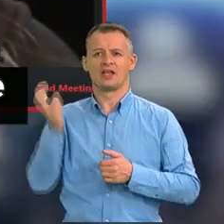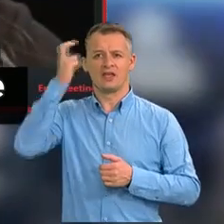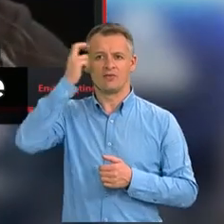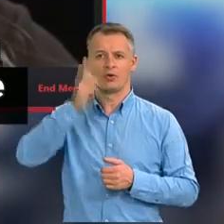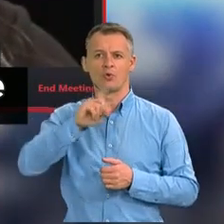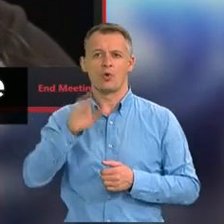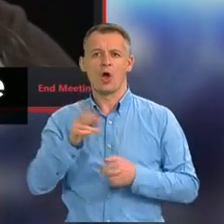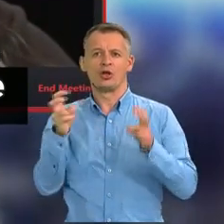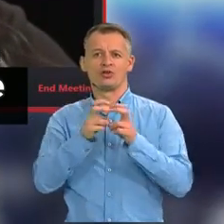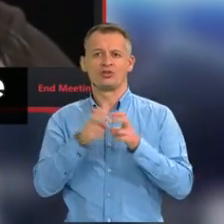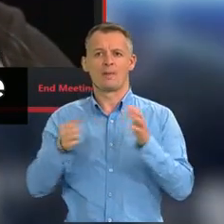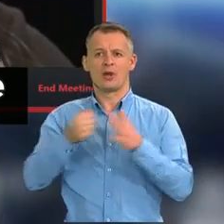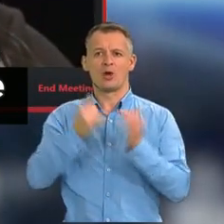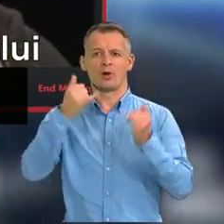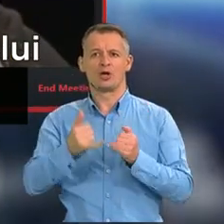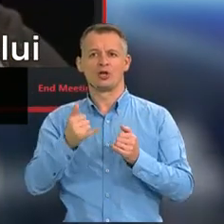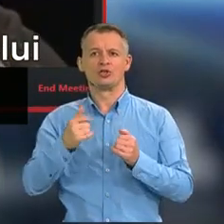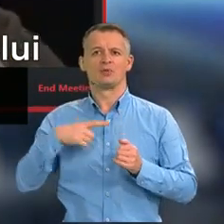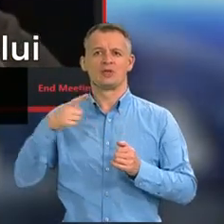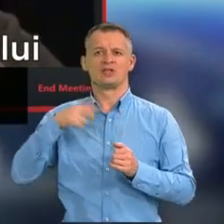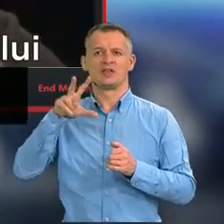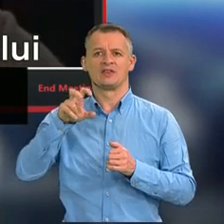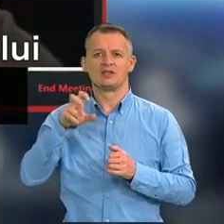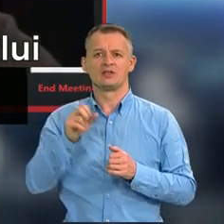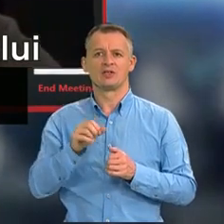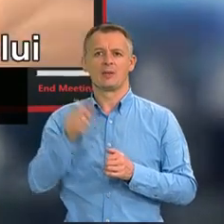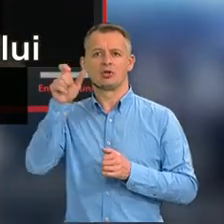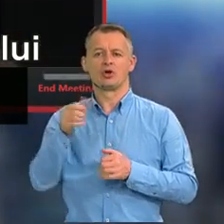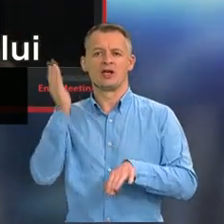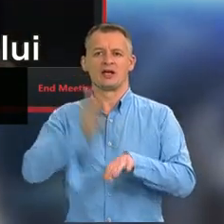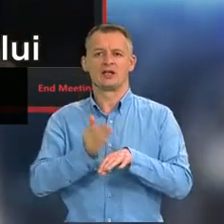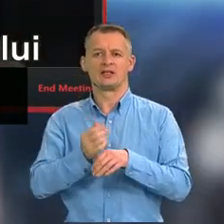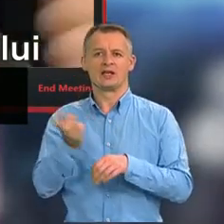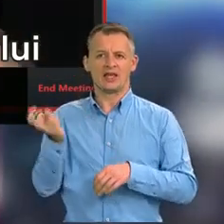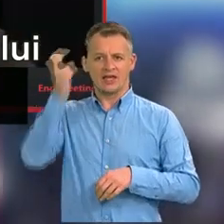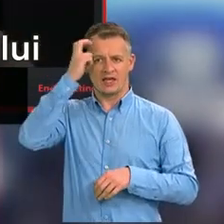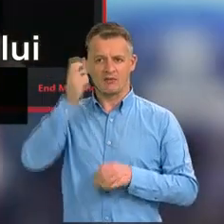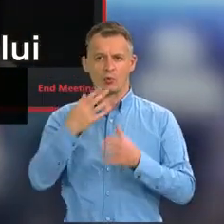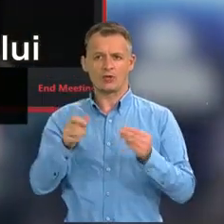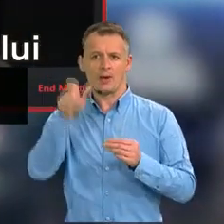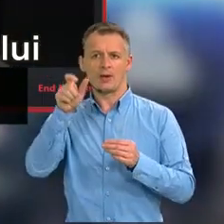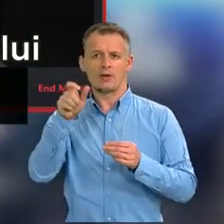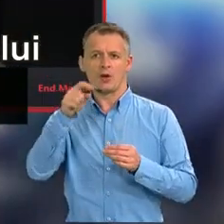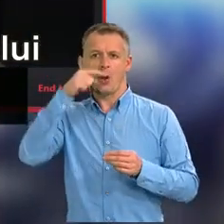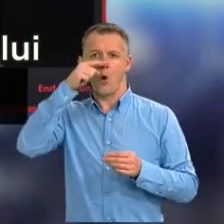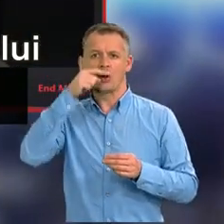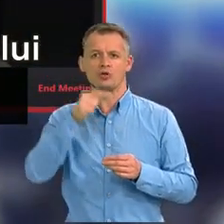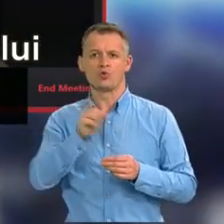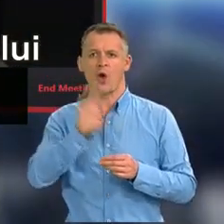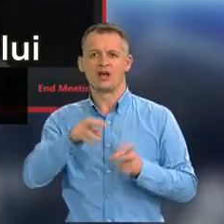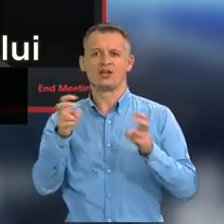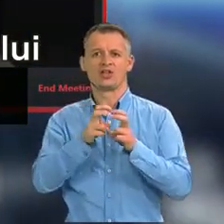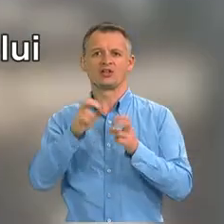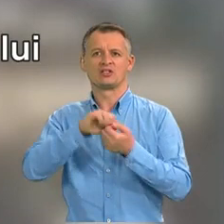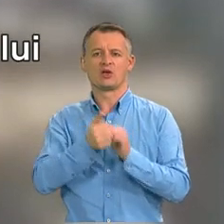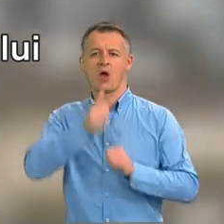now it's known about 13 injured civilians. And as for Kyiv, most of the areas of the city are not